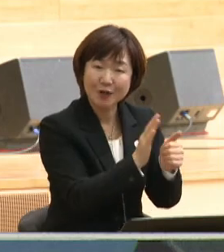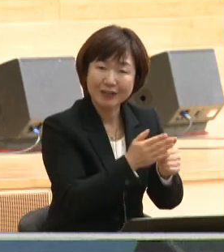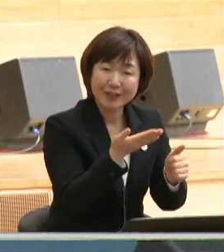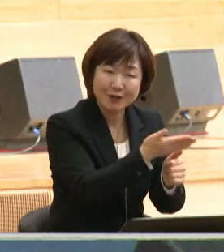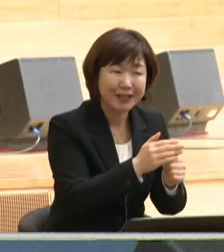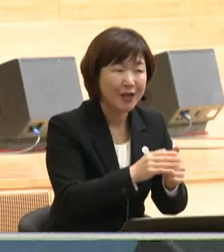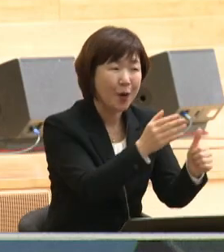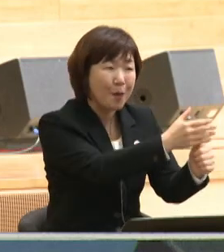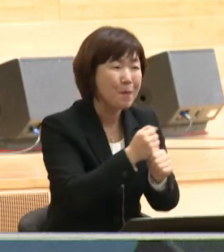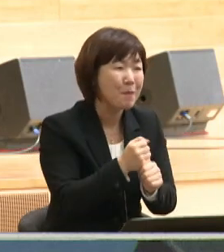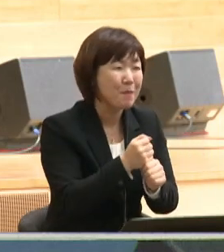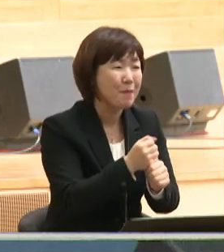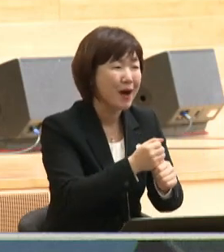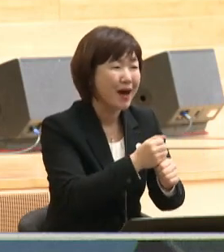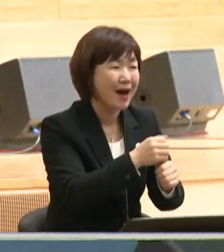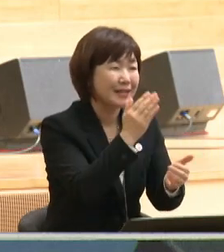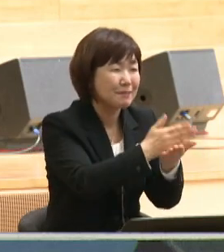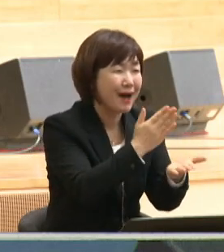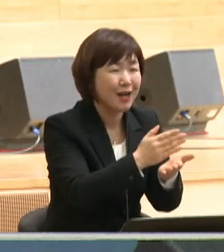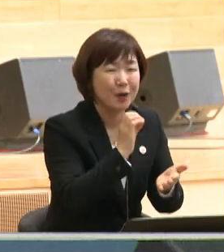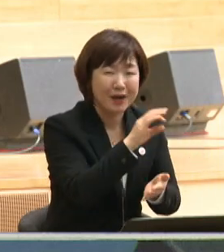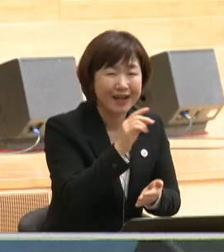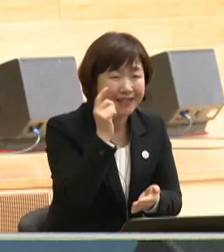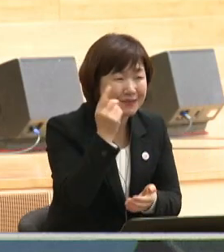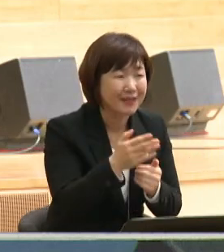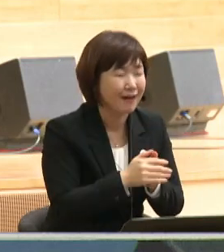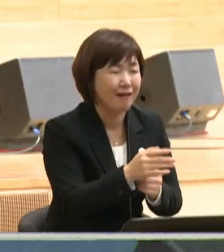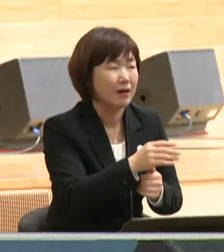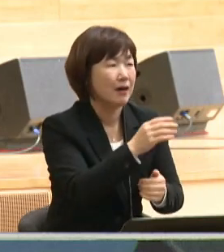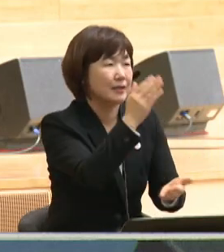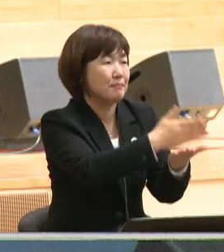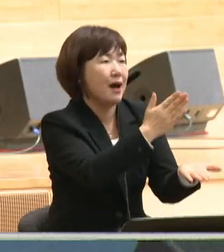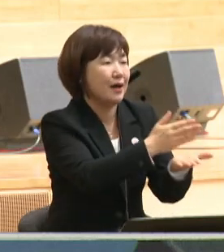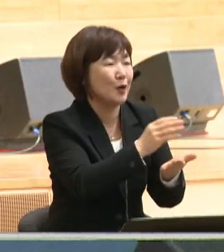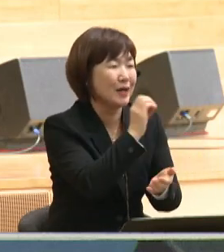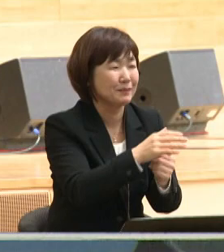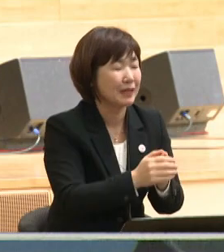말렸을까요 말렸습니다 자네